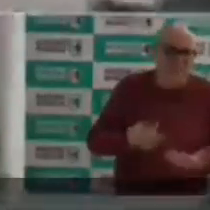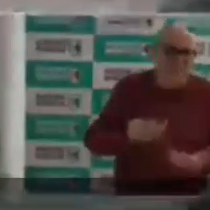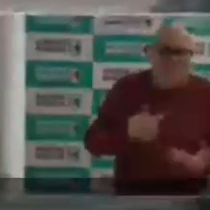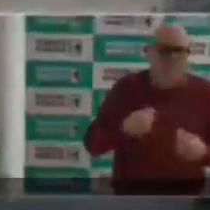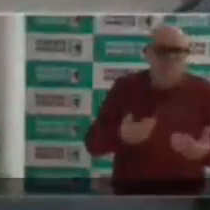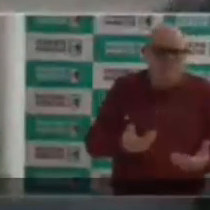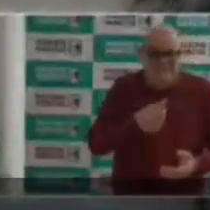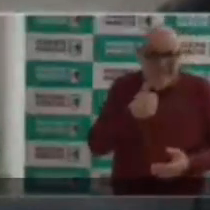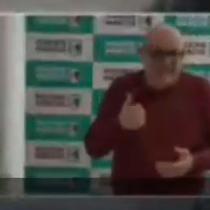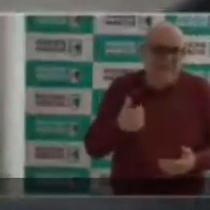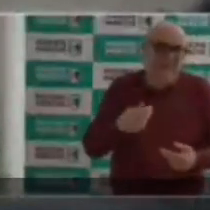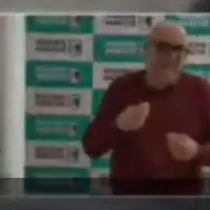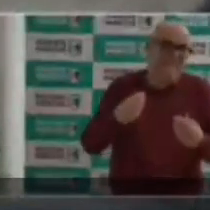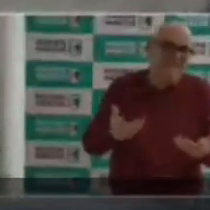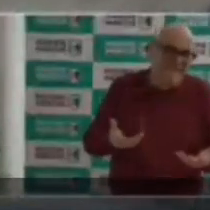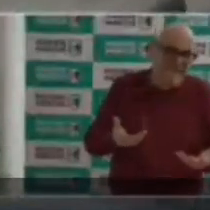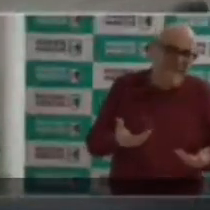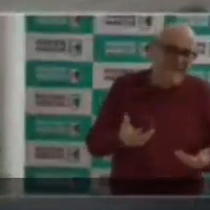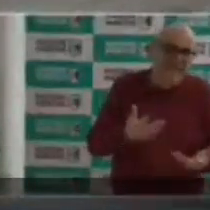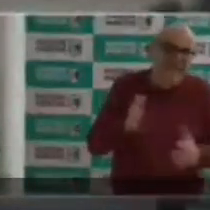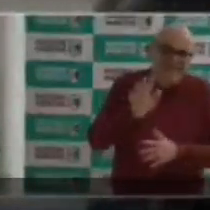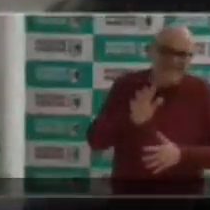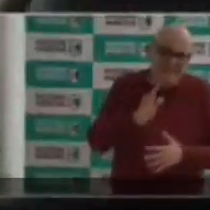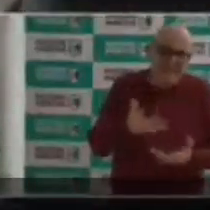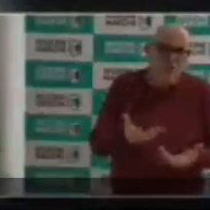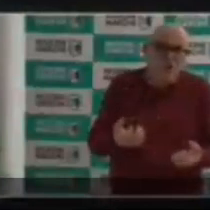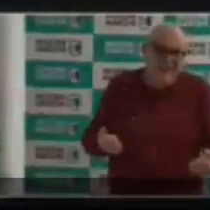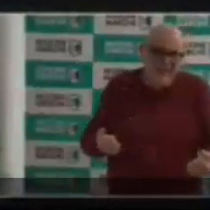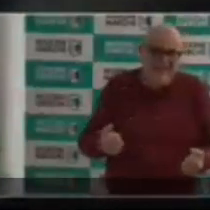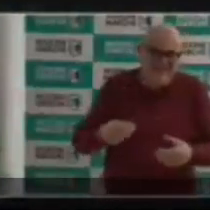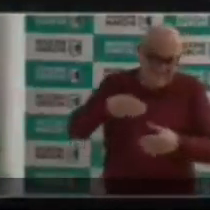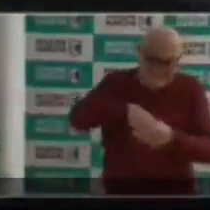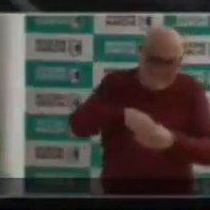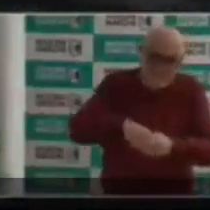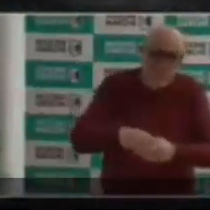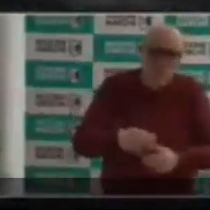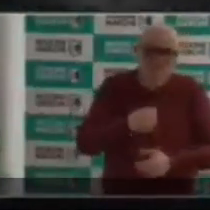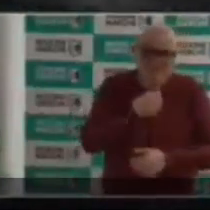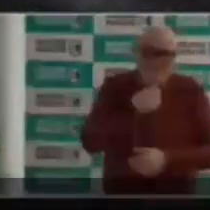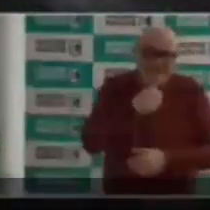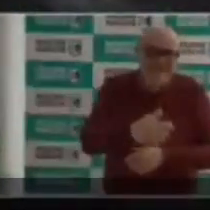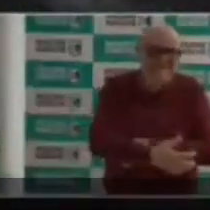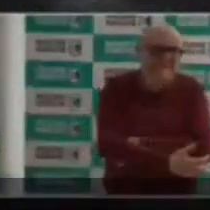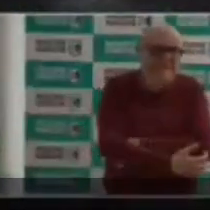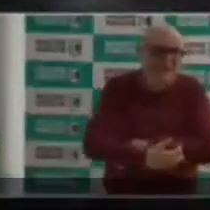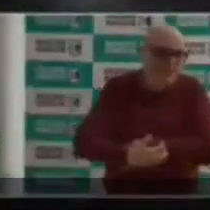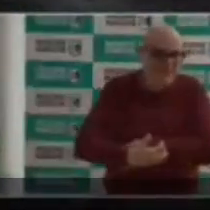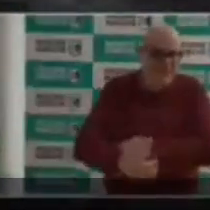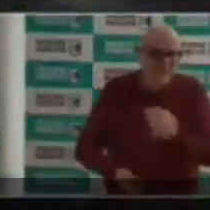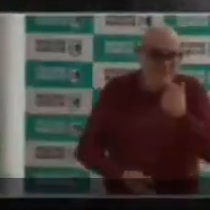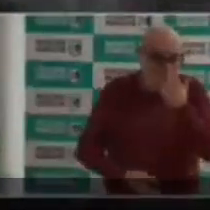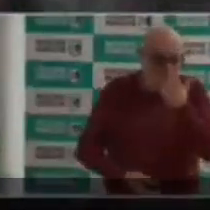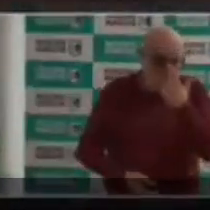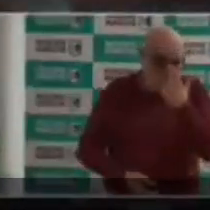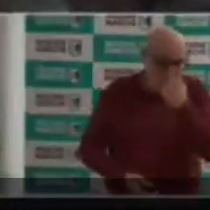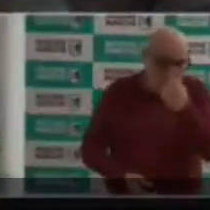esempi concreti, no? Del servizio e della povertà. In quel caso è proprio una povertà di riferimento.